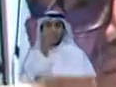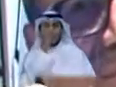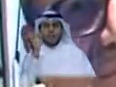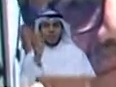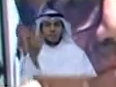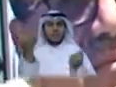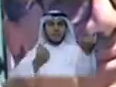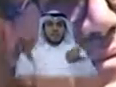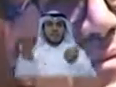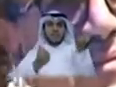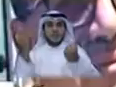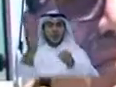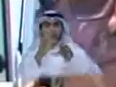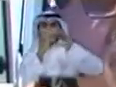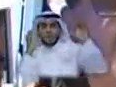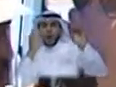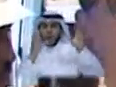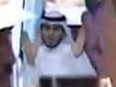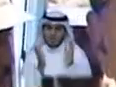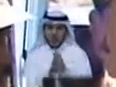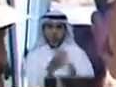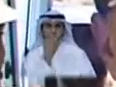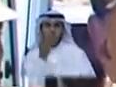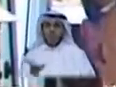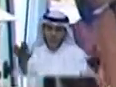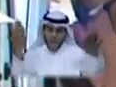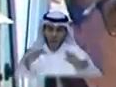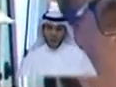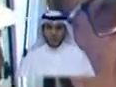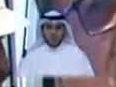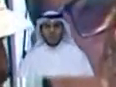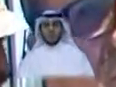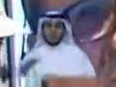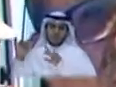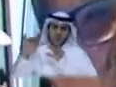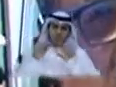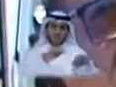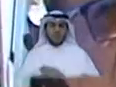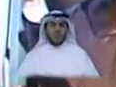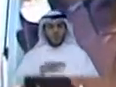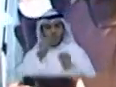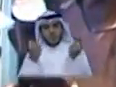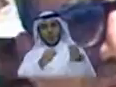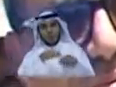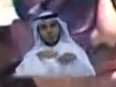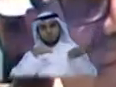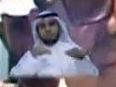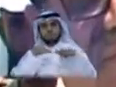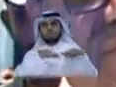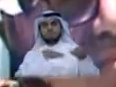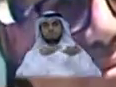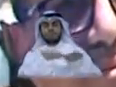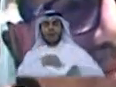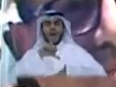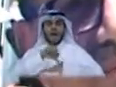سيارة وباص لدعم قطاع الخدمات الصحية في محافظة عدن والمحافظات في المجاورة في العاصمة